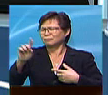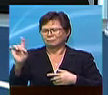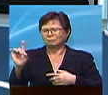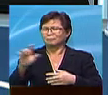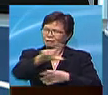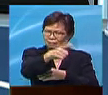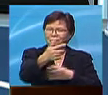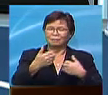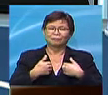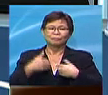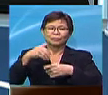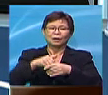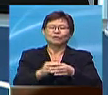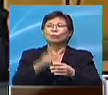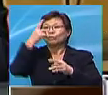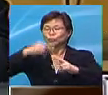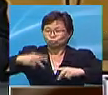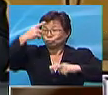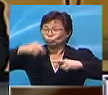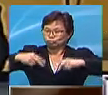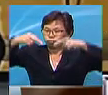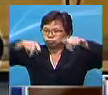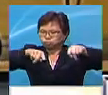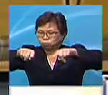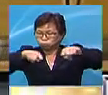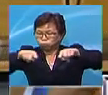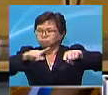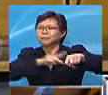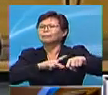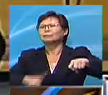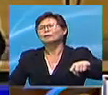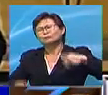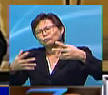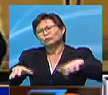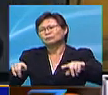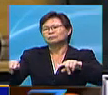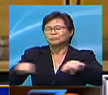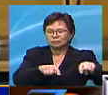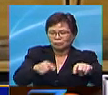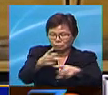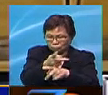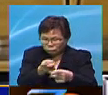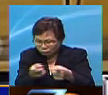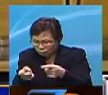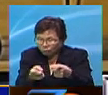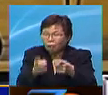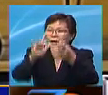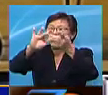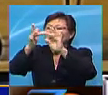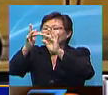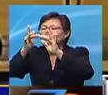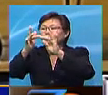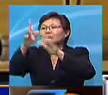berkenaan dalam usaha untuk meningkatkan persaingan pihak Kementerian telah mengambil tindakan mengawal Selia perkhidmatan internet di peringkat